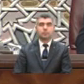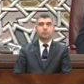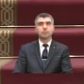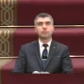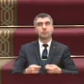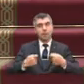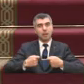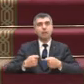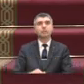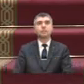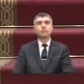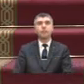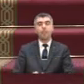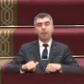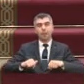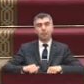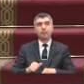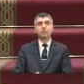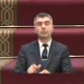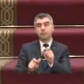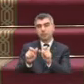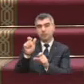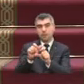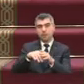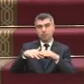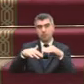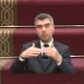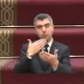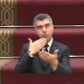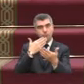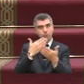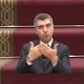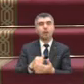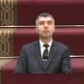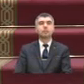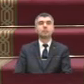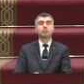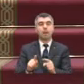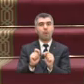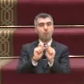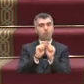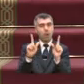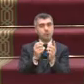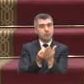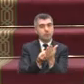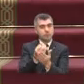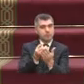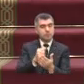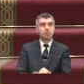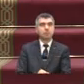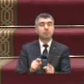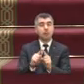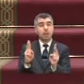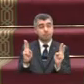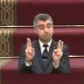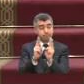السيدة الرئيسة، السيدة الوزيرة، السيد الوزير المحترم، كنشكركم على هذا التوضيح المهم. الاستقبال الرقمي